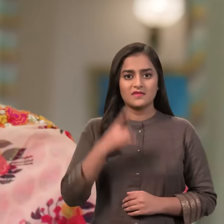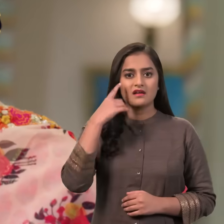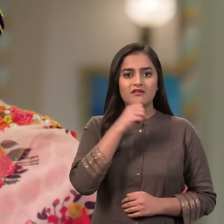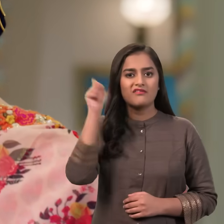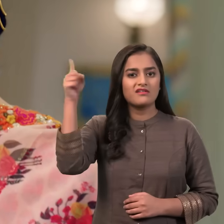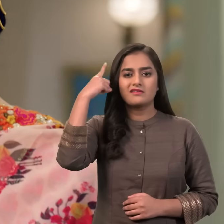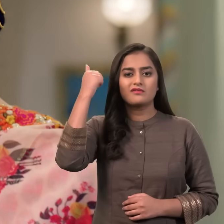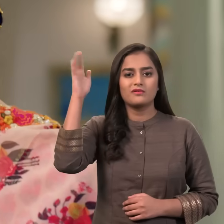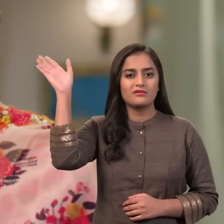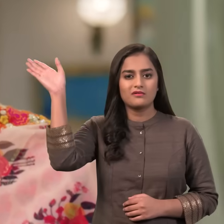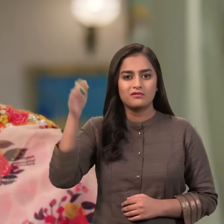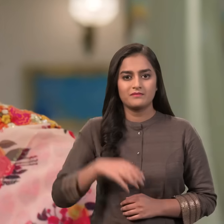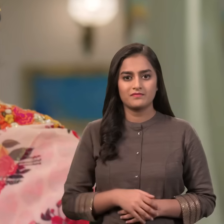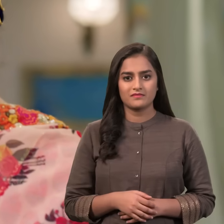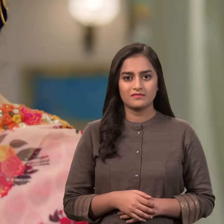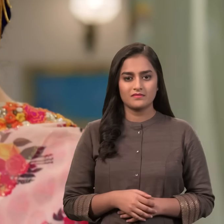भाई साहब को क्या पता,